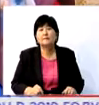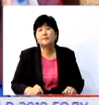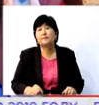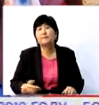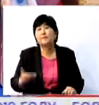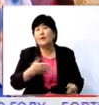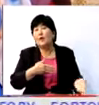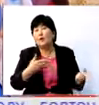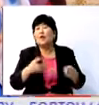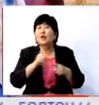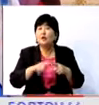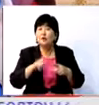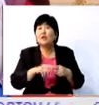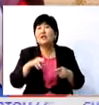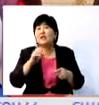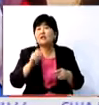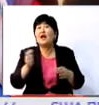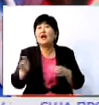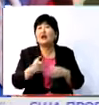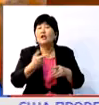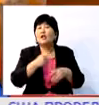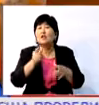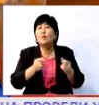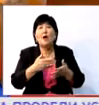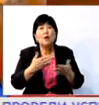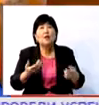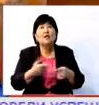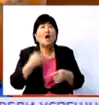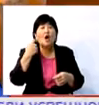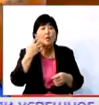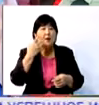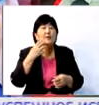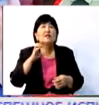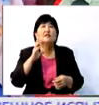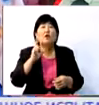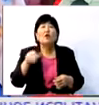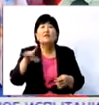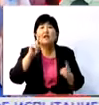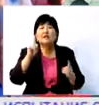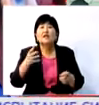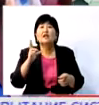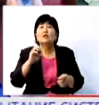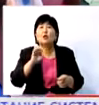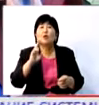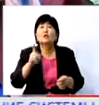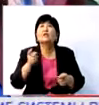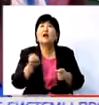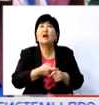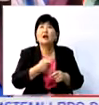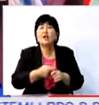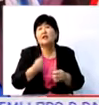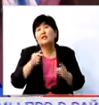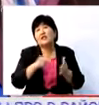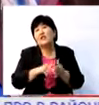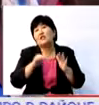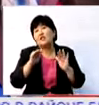Наш округ предлагает и морковь, и тыкву, и рыбу, а также молочные изделия, помидоры и свеклу. Всем известна кызылозекская картошка. Цены